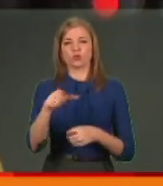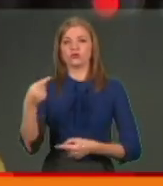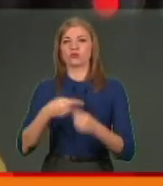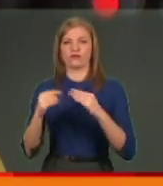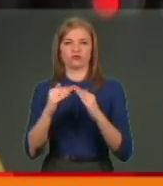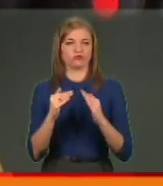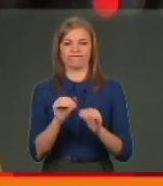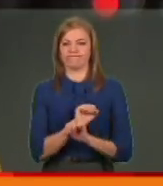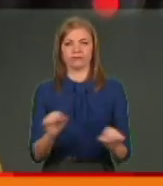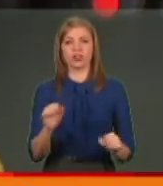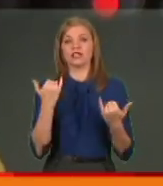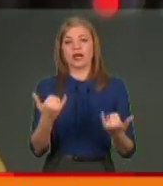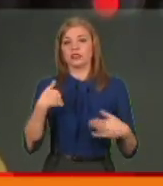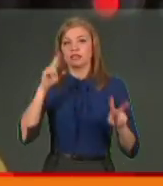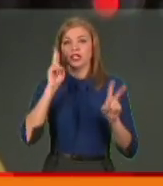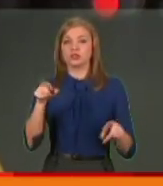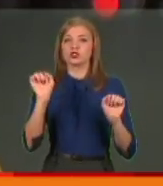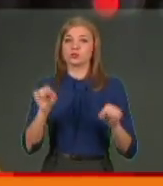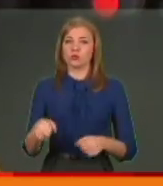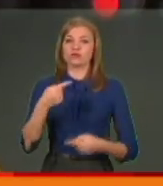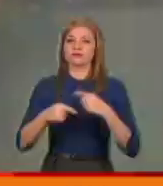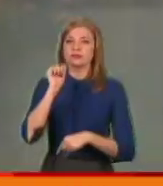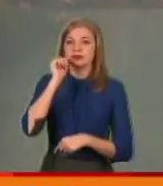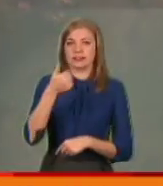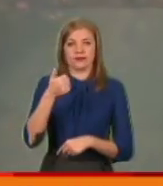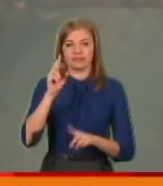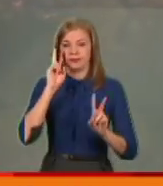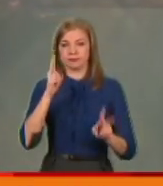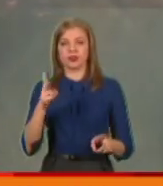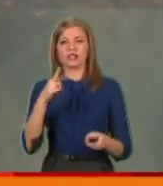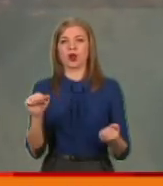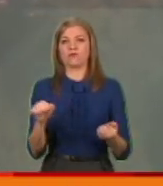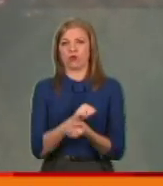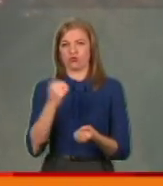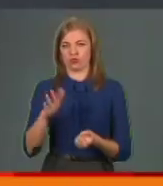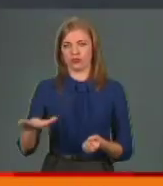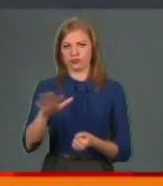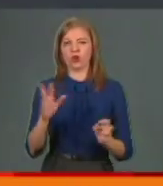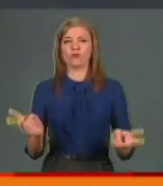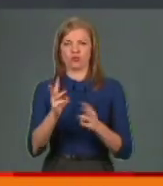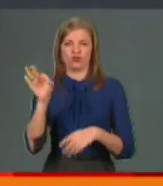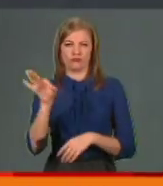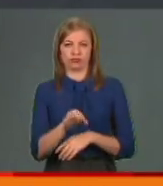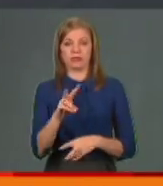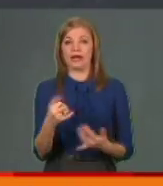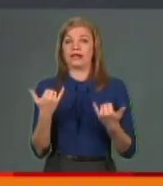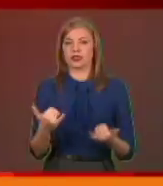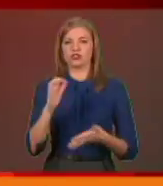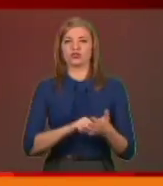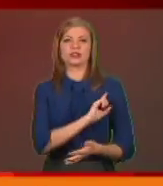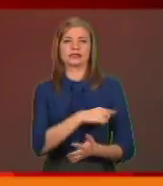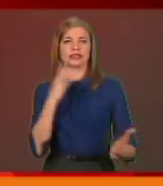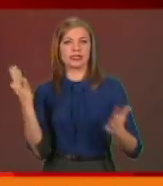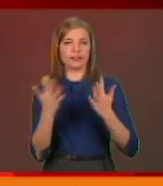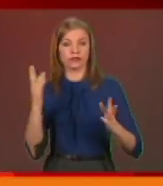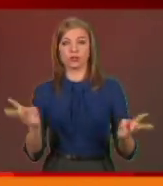повернутися в домівку. І наразі я не знаю, чи зможуть вони зробити це завтра. Для посушливої Каліфорнії пожежі не дивина. Та нині через сильний